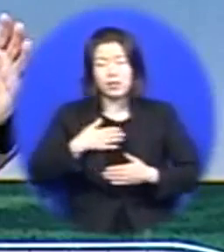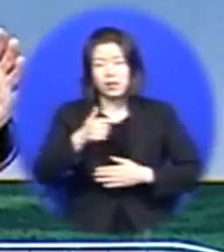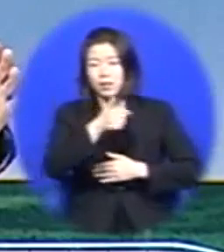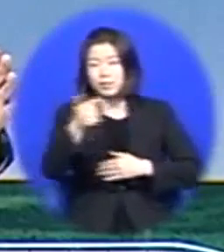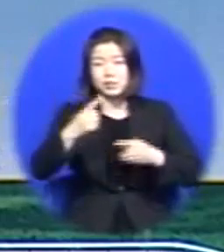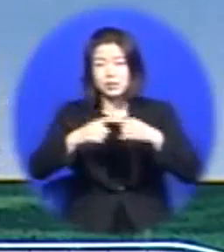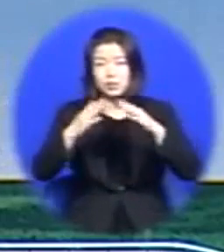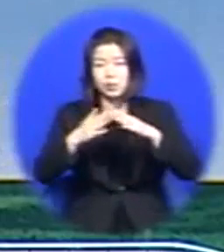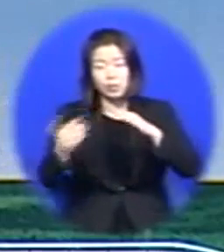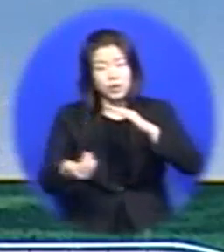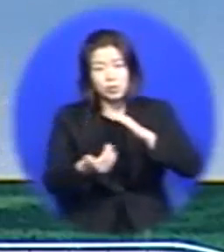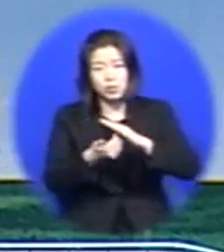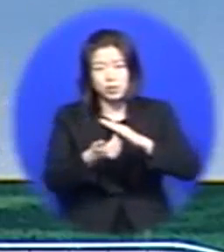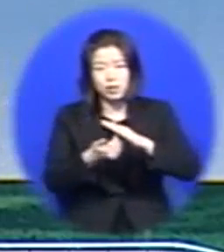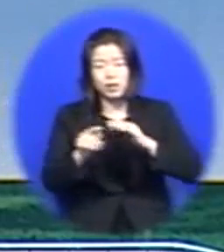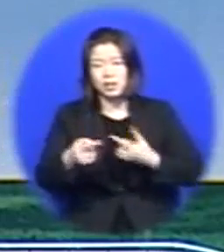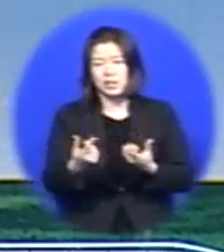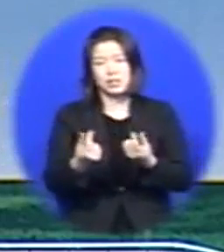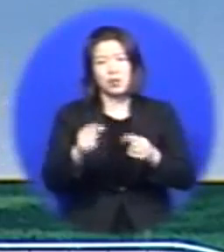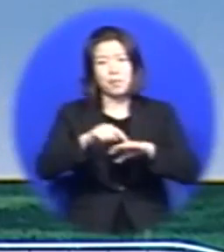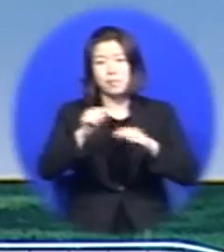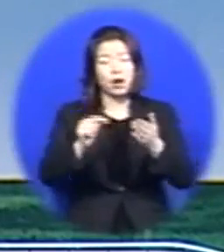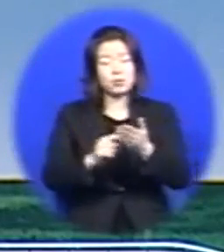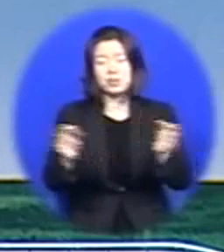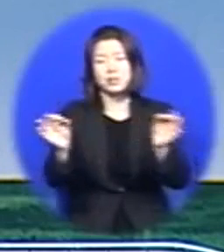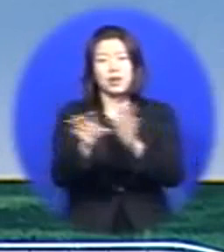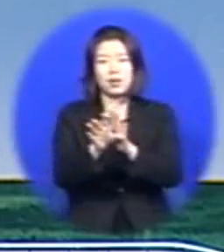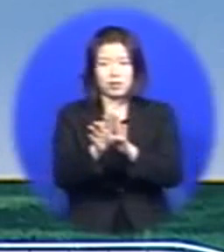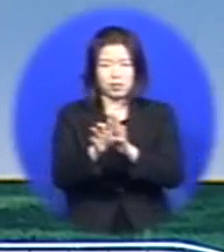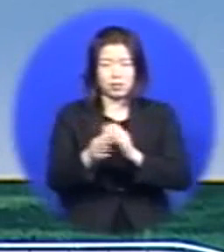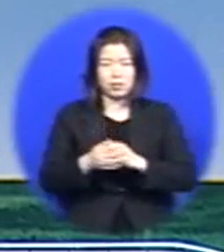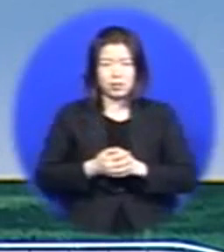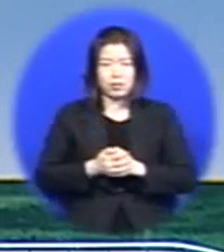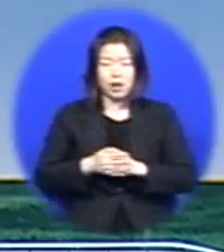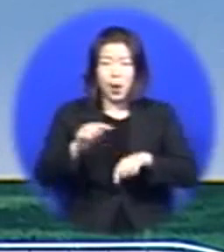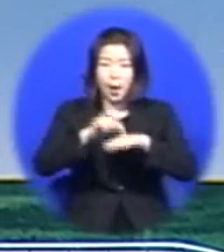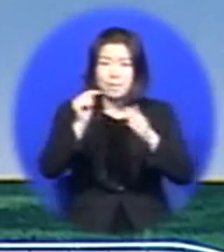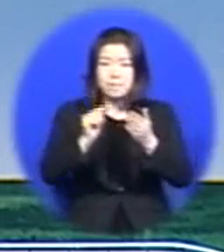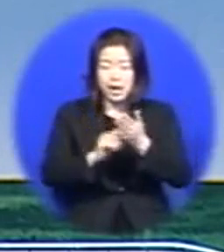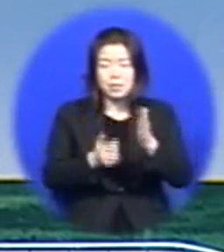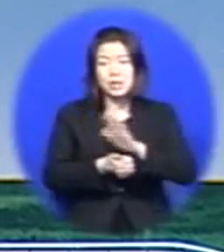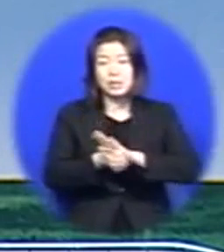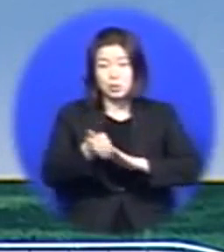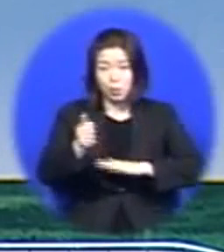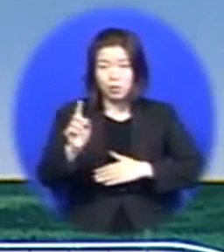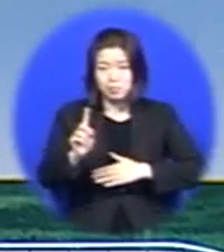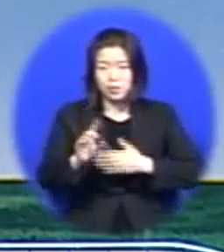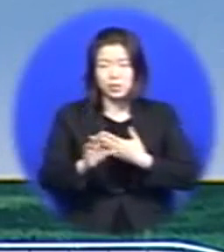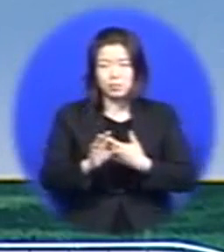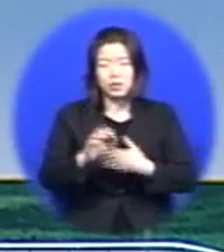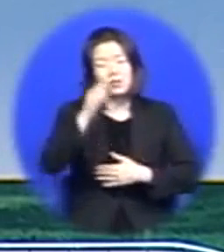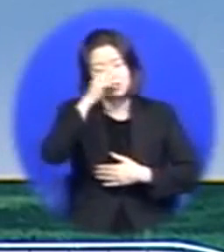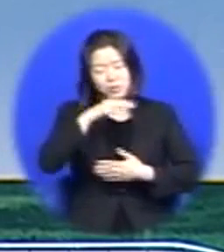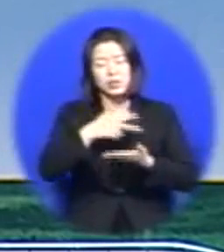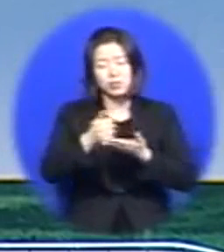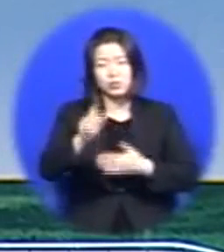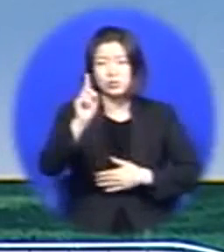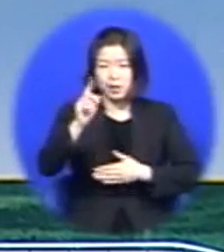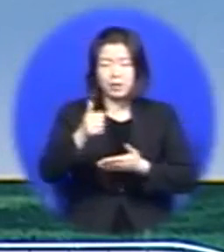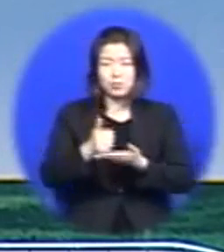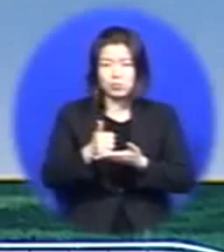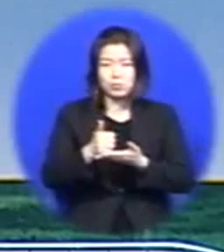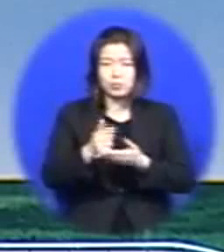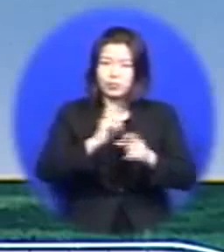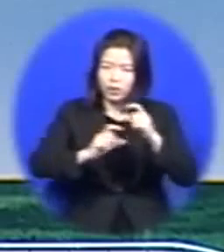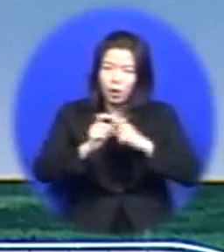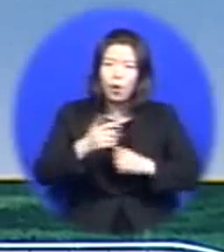교회를 이루어야 되겠다 그런 마음이 없어져 버렸어요. 마음의 소원은 그냥 주님 한 분 더